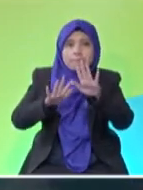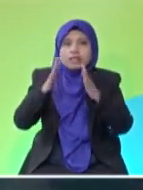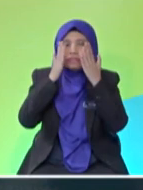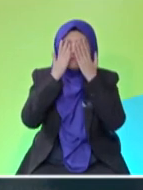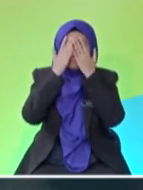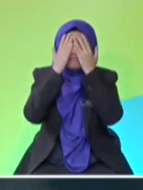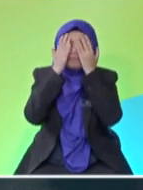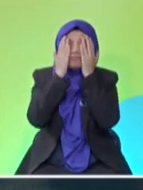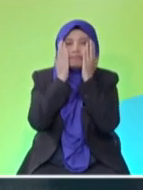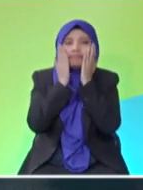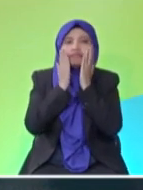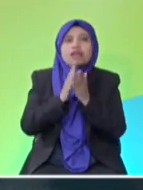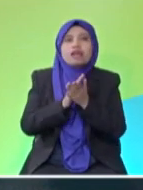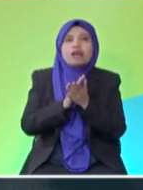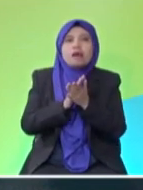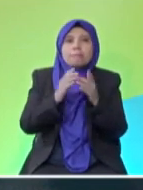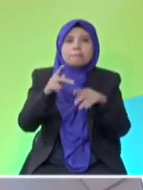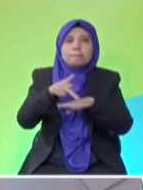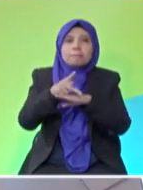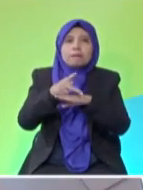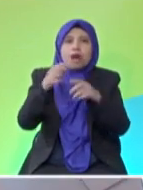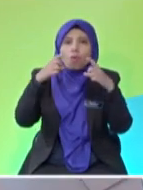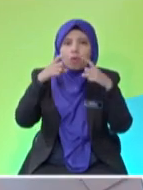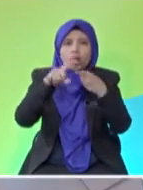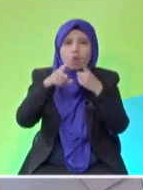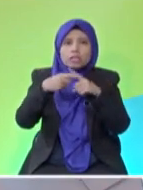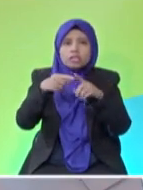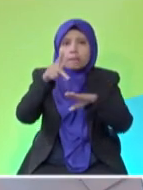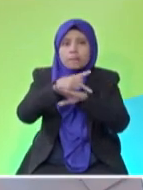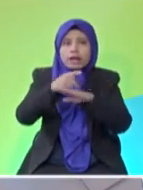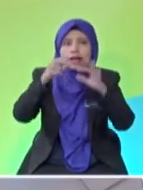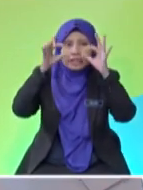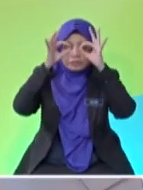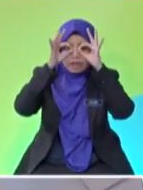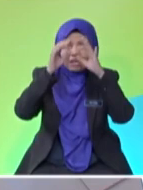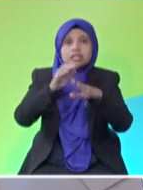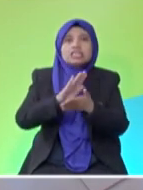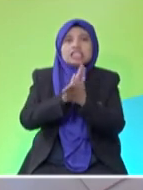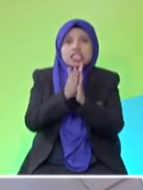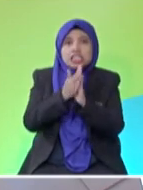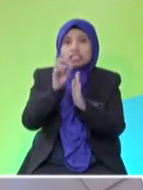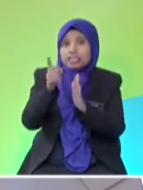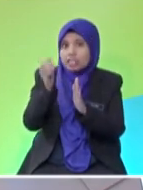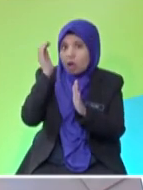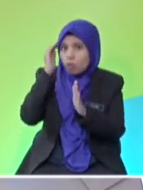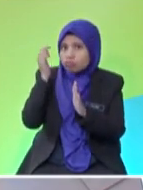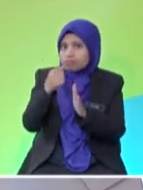sentuhannya dan kawan itu pakai cuma mate Jadi dari situ dia tahu bahwa